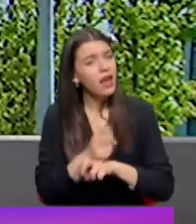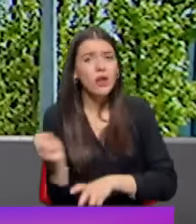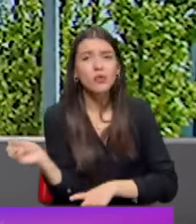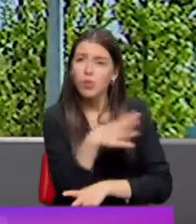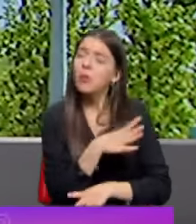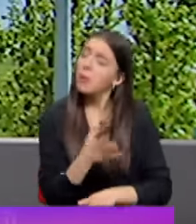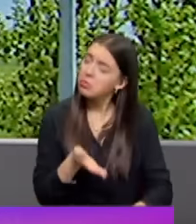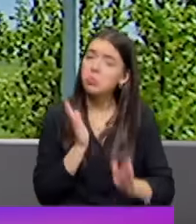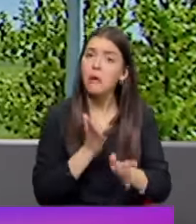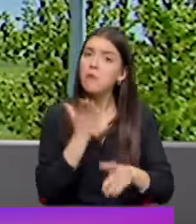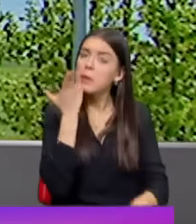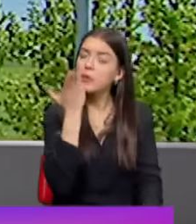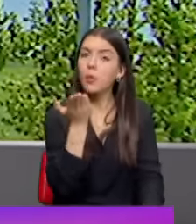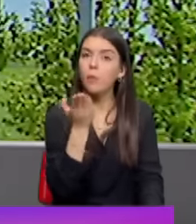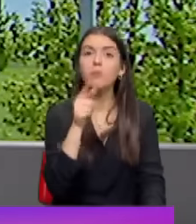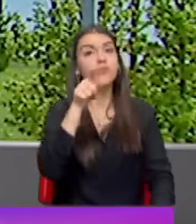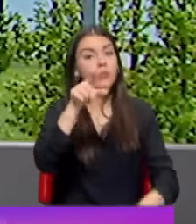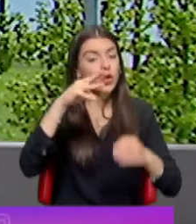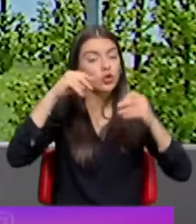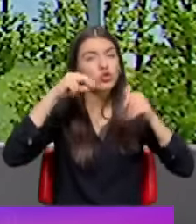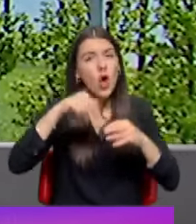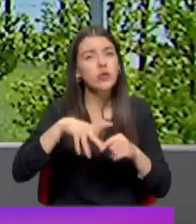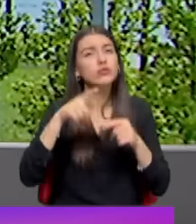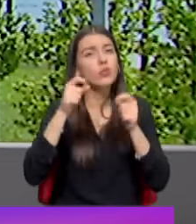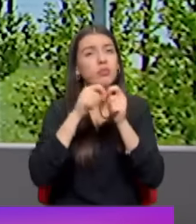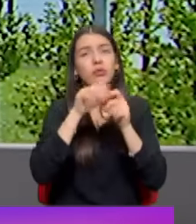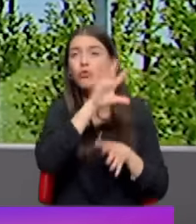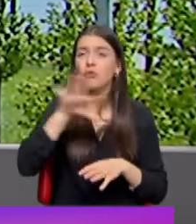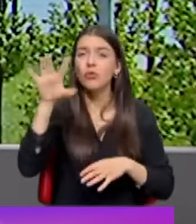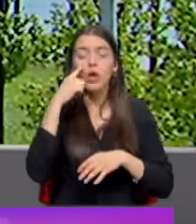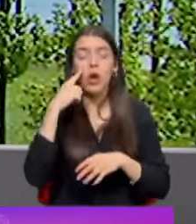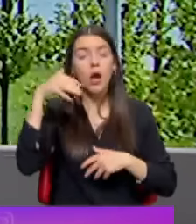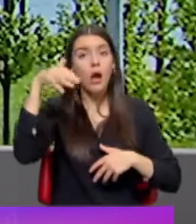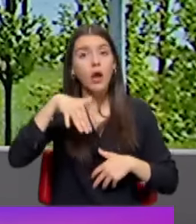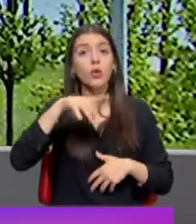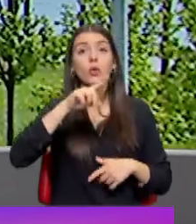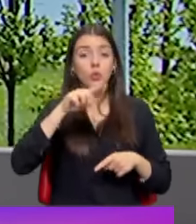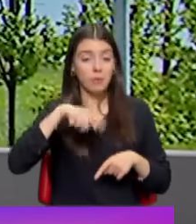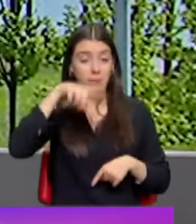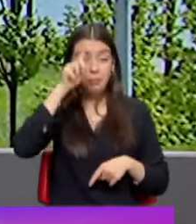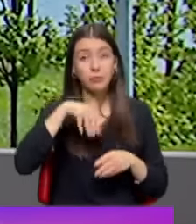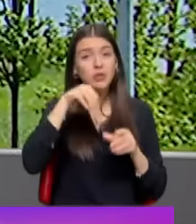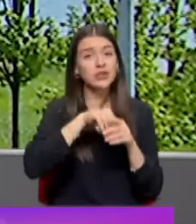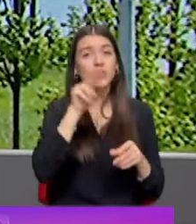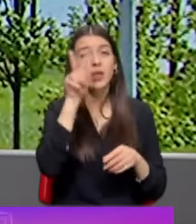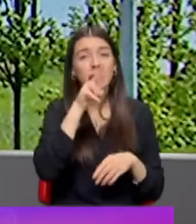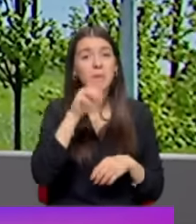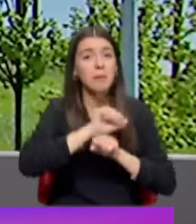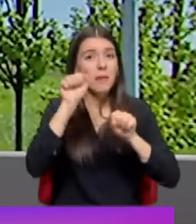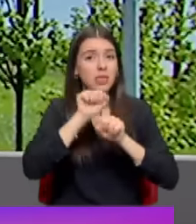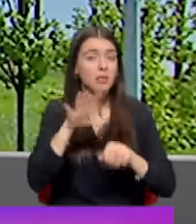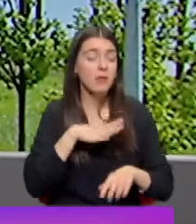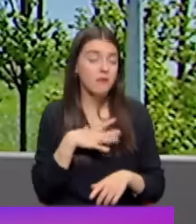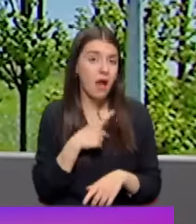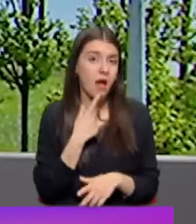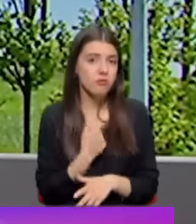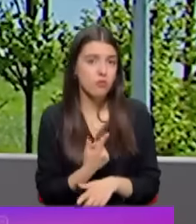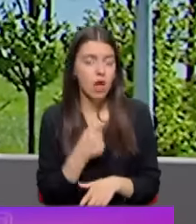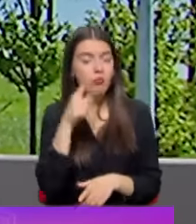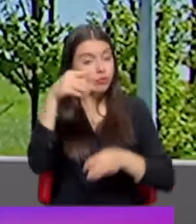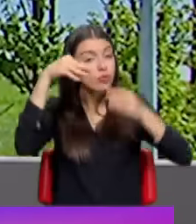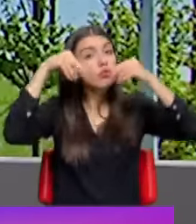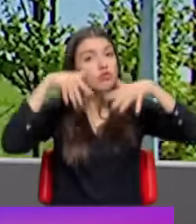hatta sürüyor. Öyle ki bir toz bulutu altında yaşıyorlar. Günde yaklaşık 20 patlatmanın meydana geldiğini söylüyorlar çünkü. Bu